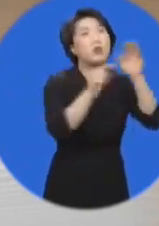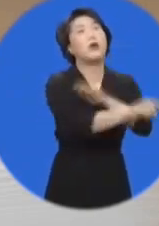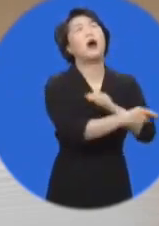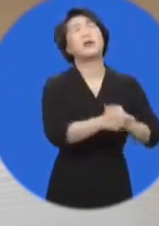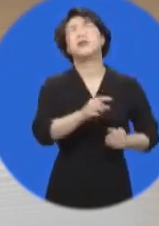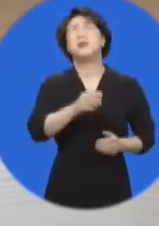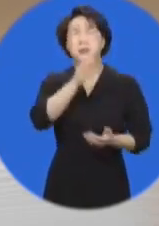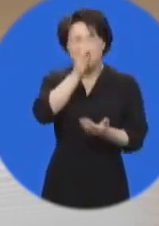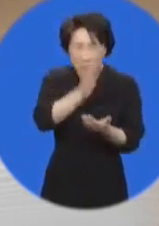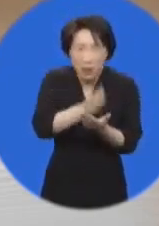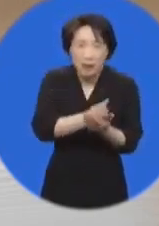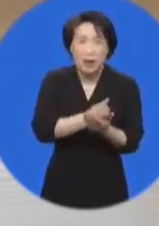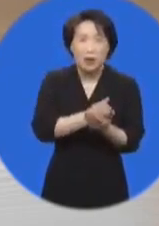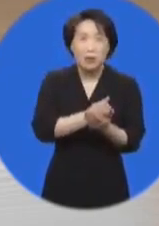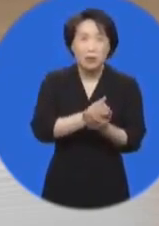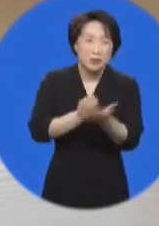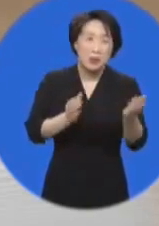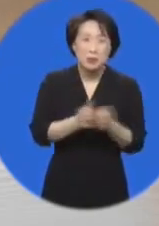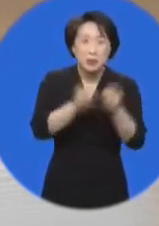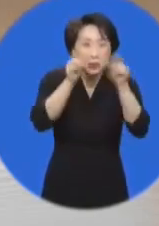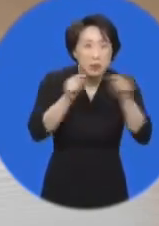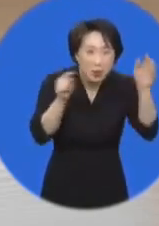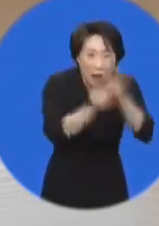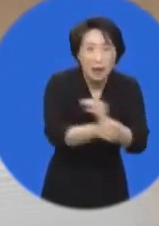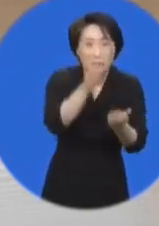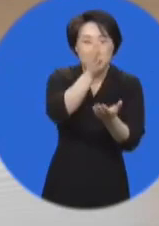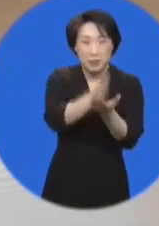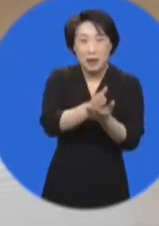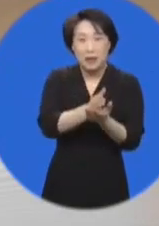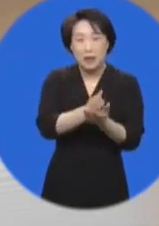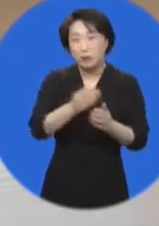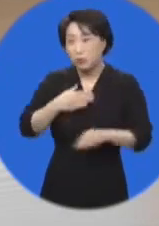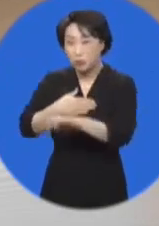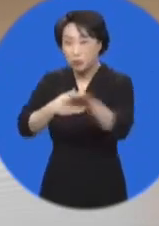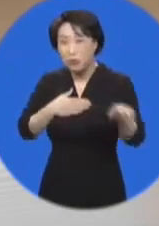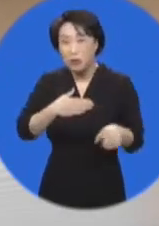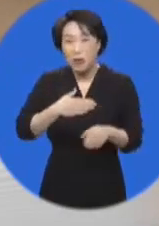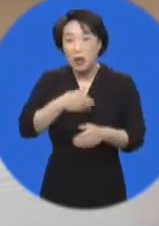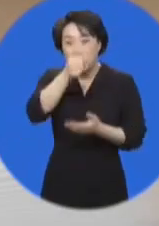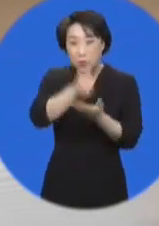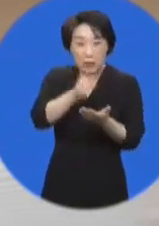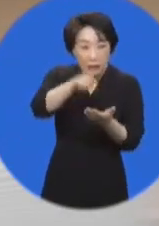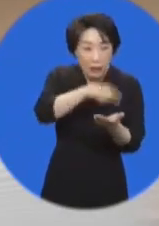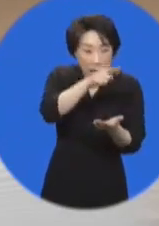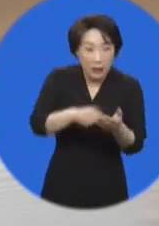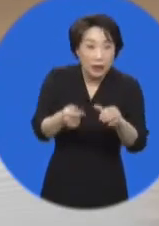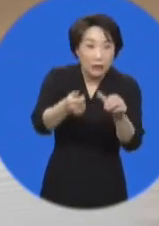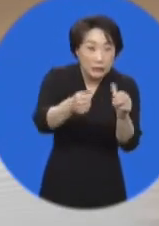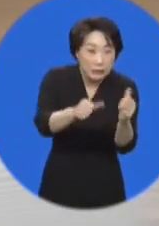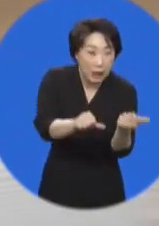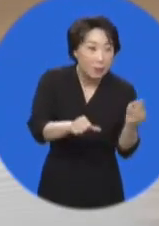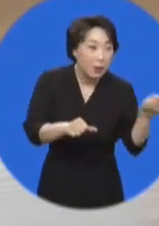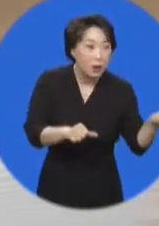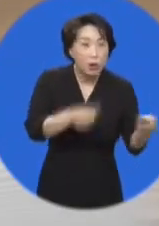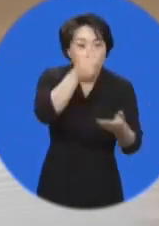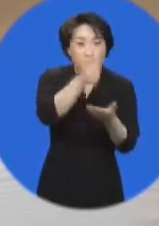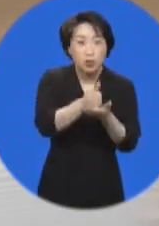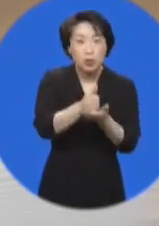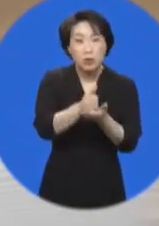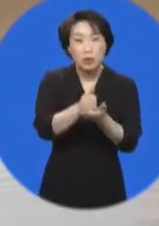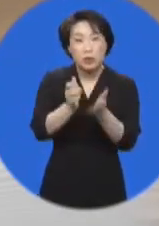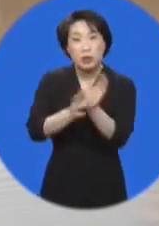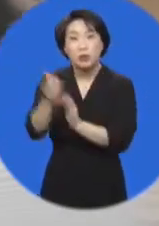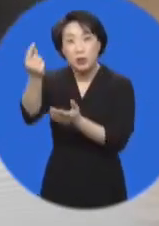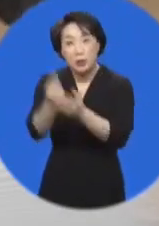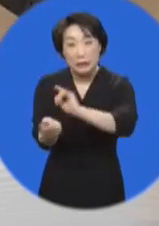이 지옥을 가지 말라고 우리가 죄값은 사망이라고는 죄를